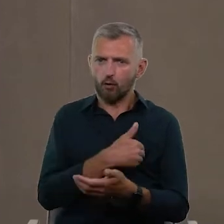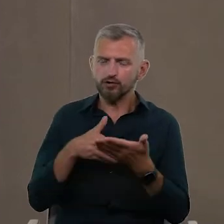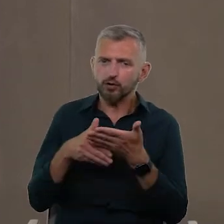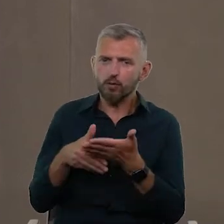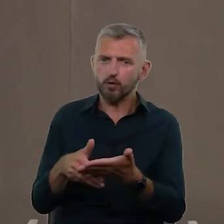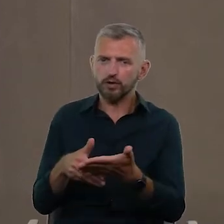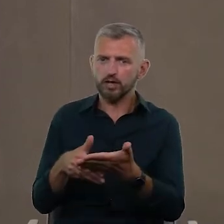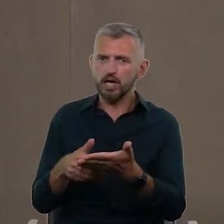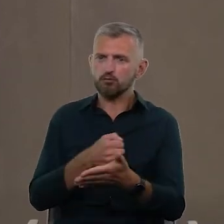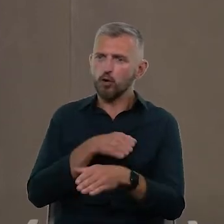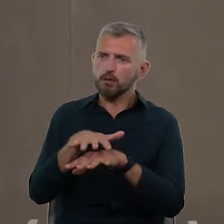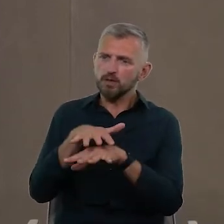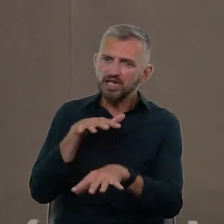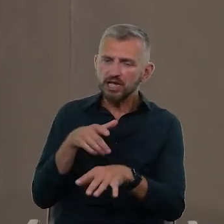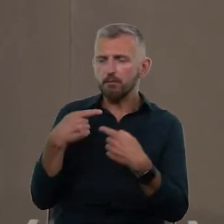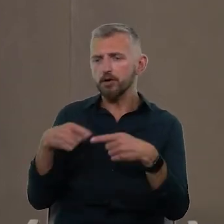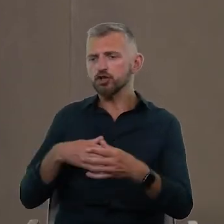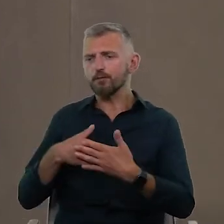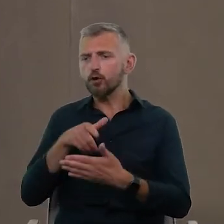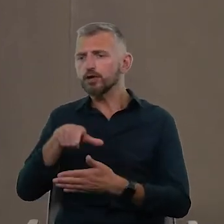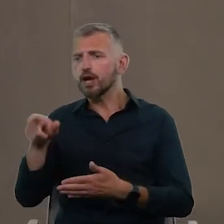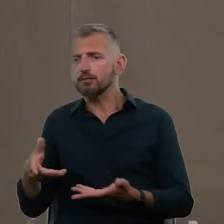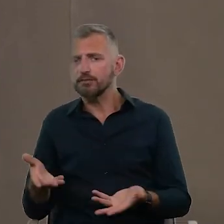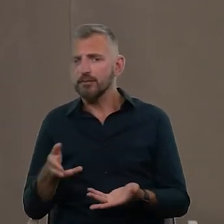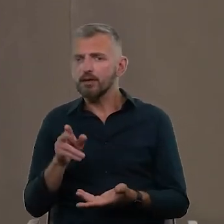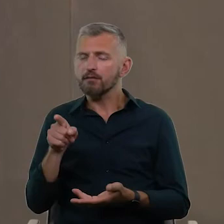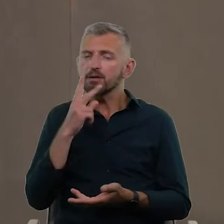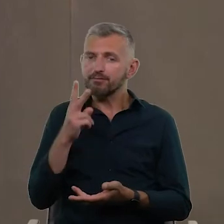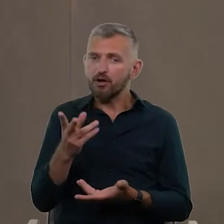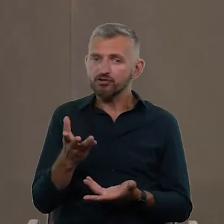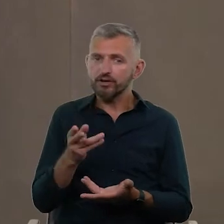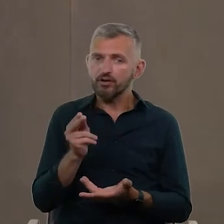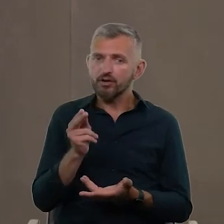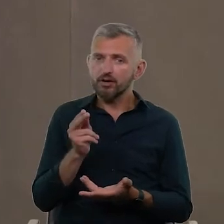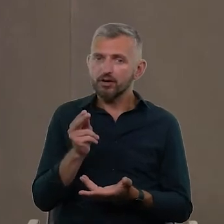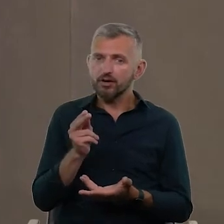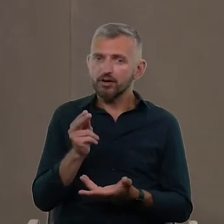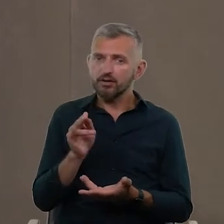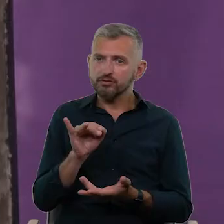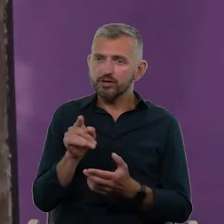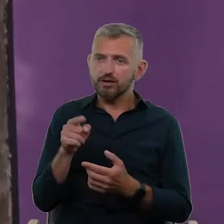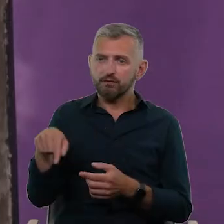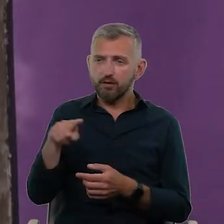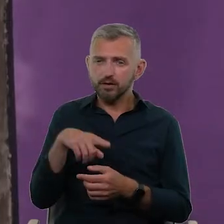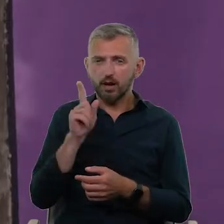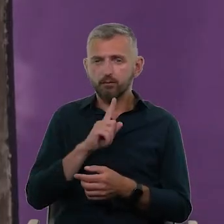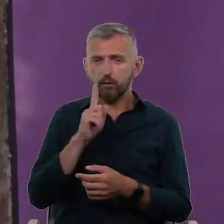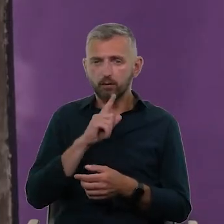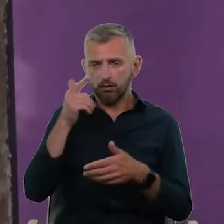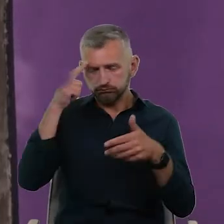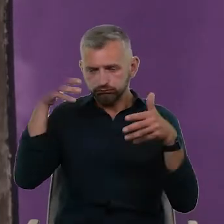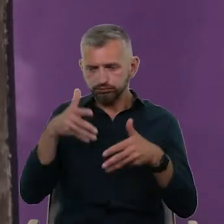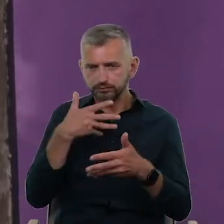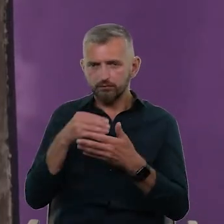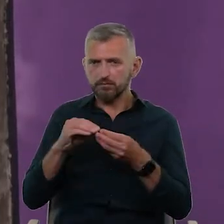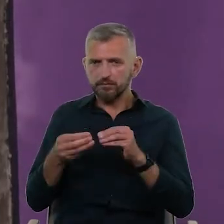допомогти Збройним силам, іншим волонтерам? Як ви бачите, чи вони все ж таки більше зосереджені по проблематиці? Я